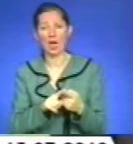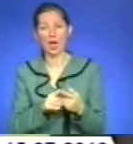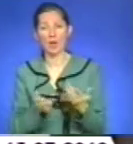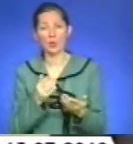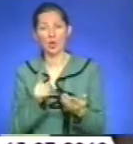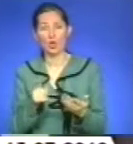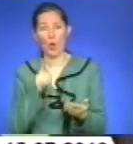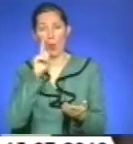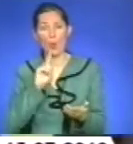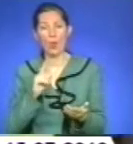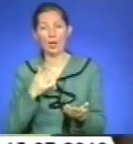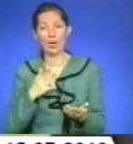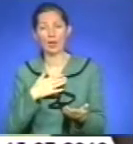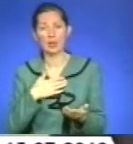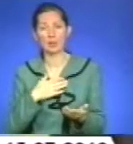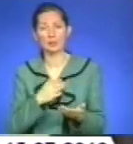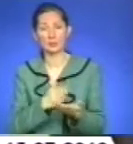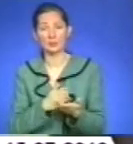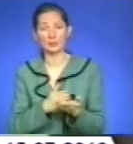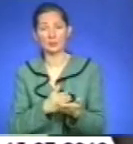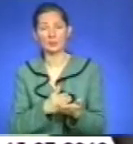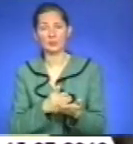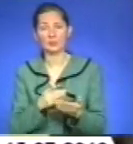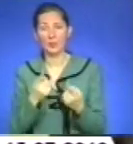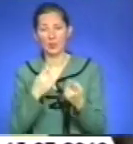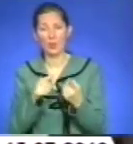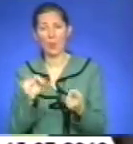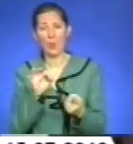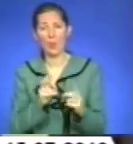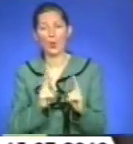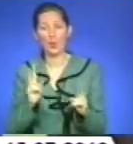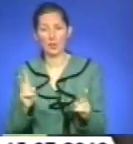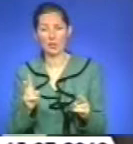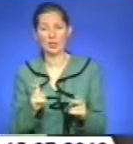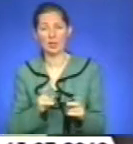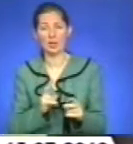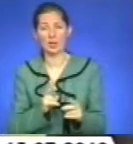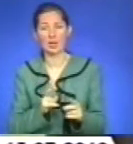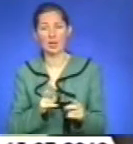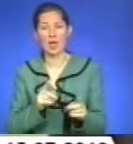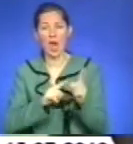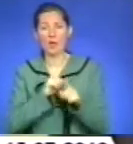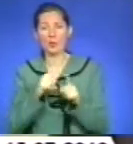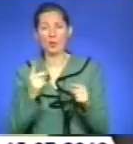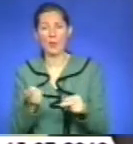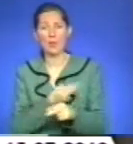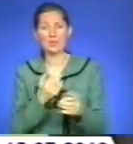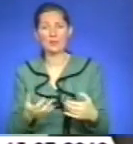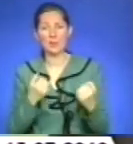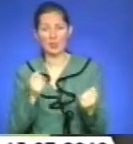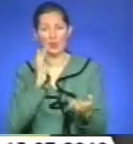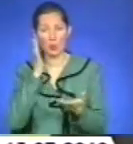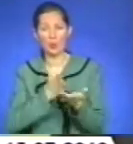поки ідея не володіє масами, відтак говорити про якісь реформи без підтримки політичних